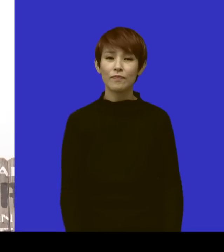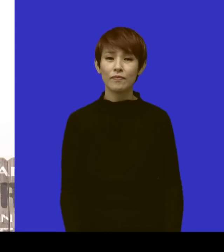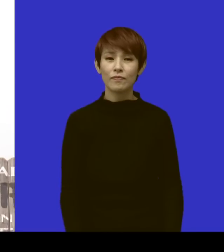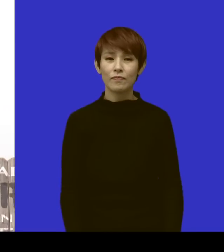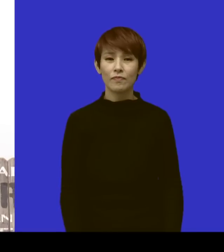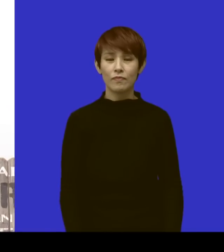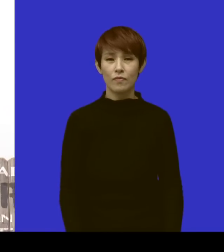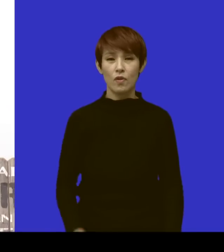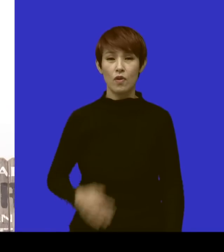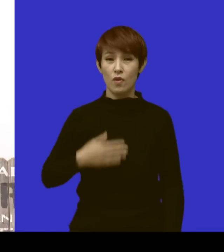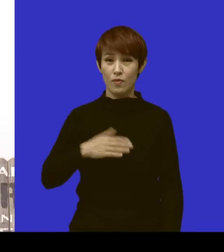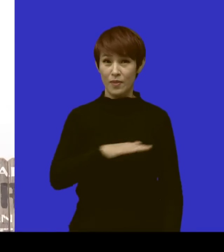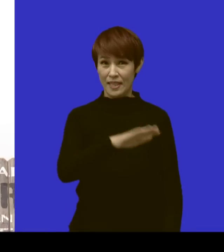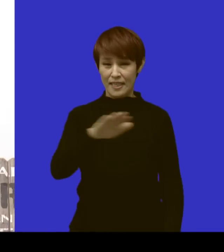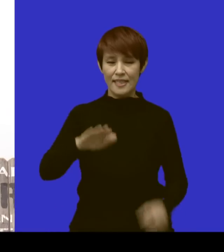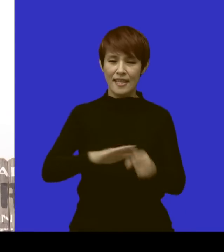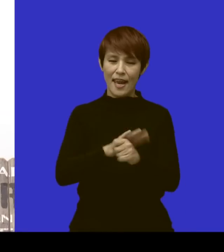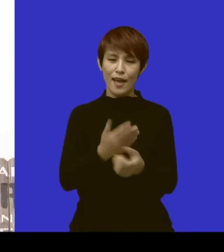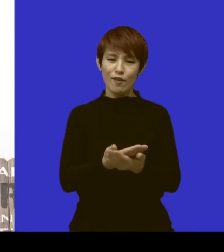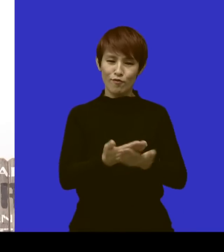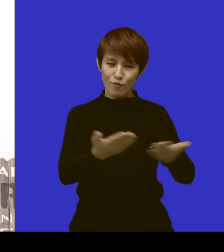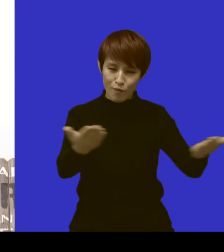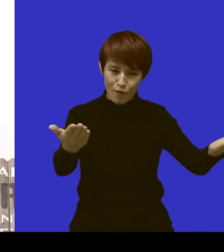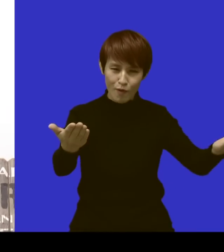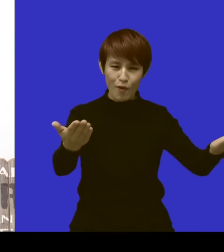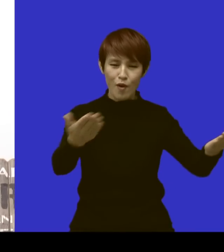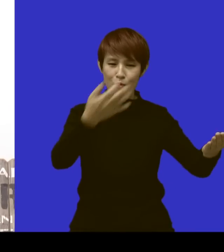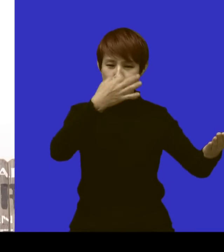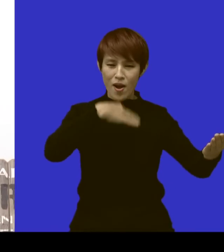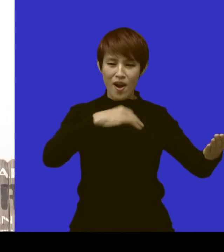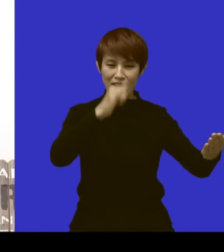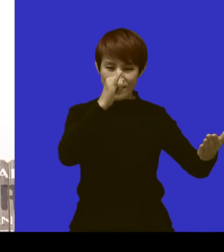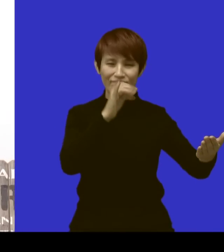사랑을 주면서 보람을 느끼는 것도 분명히 있지만